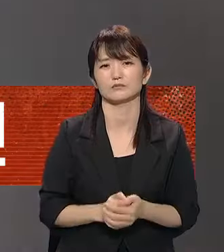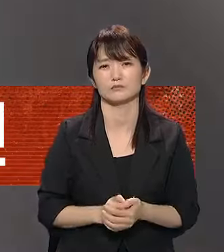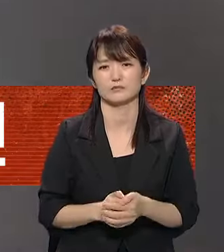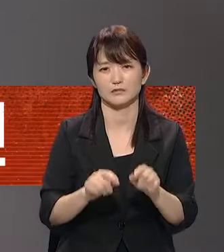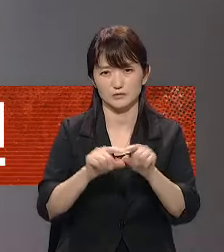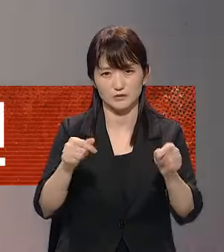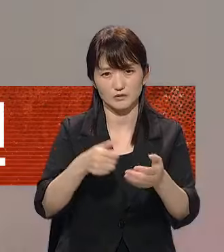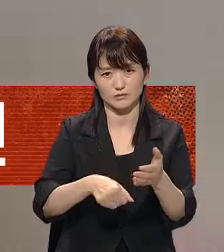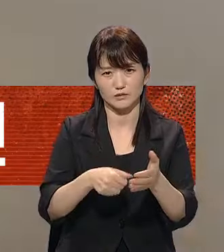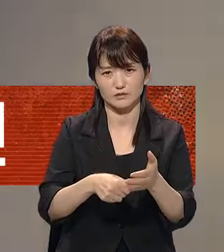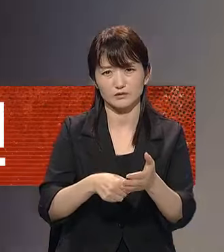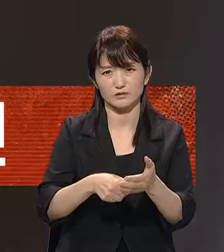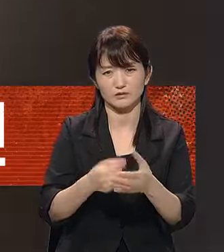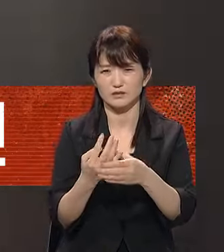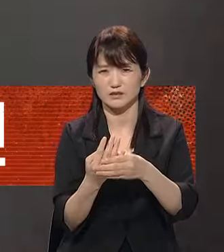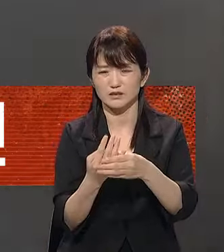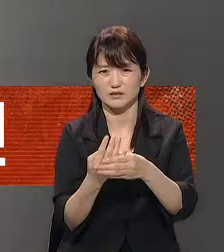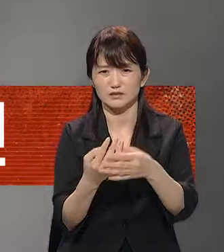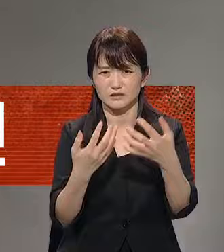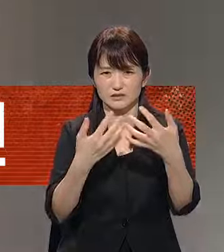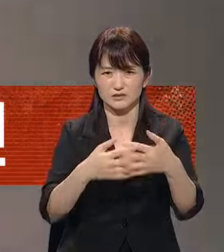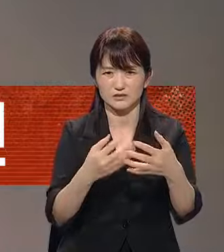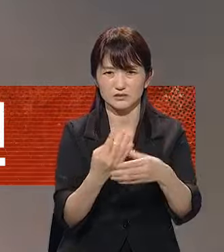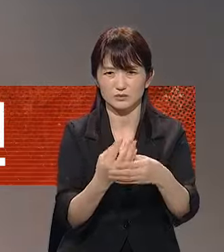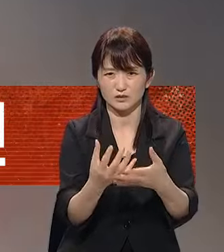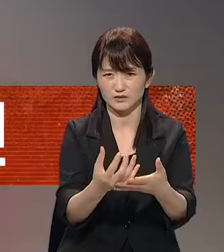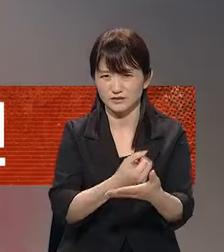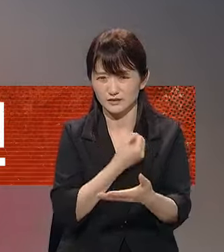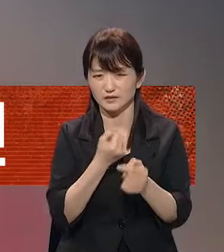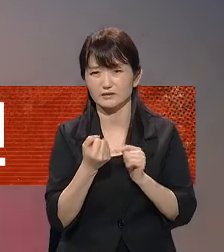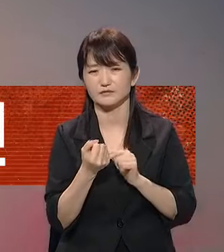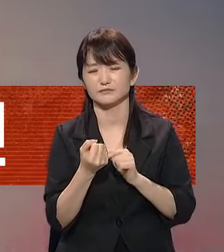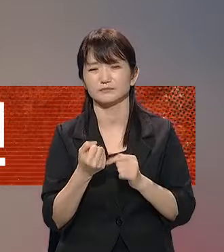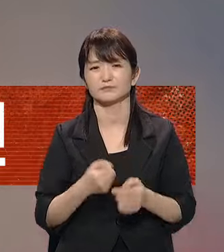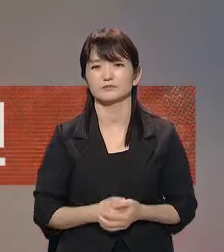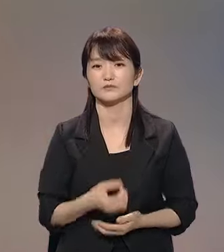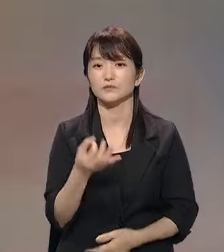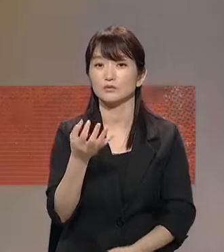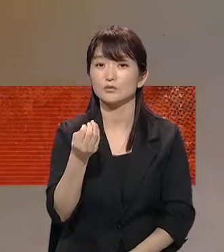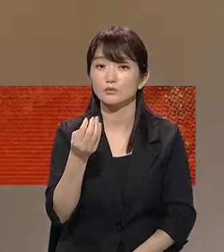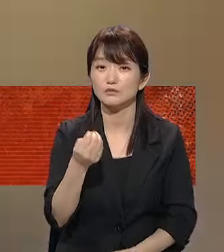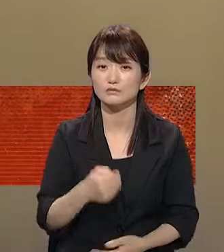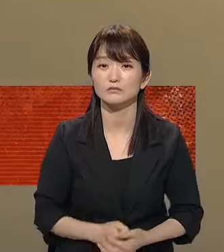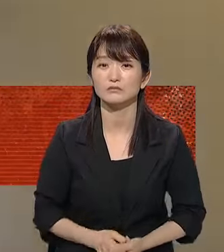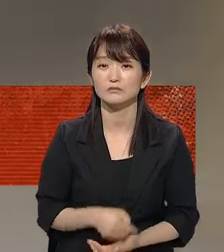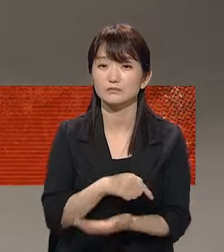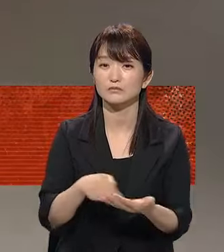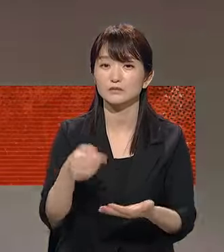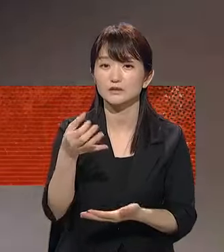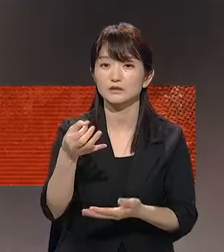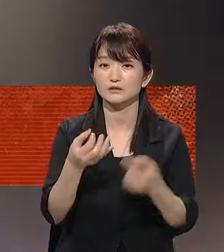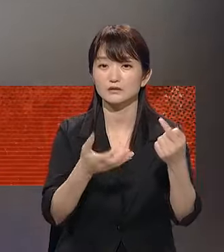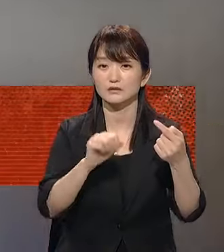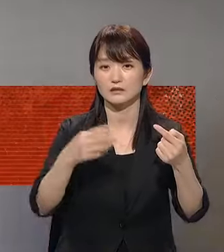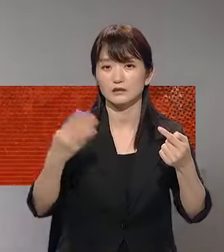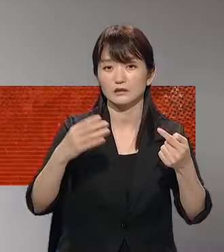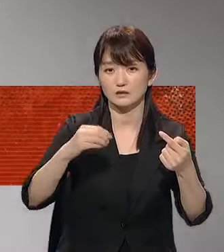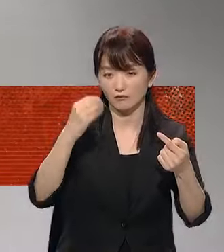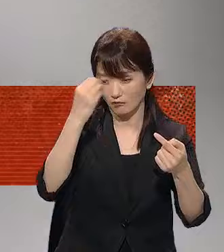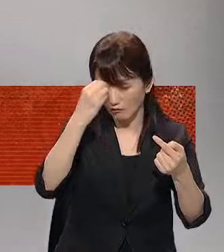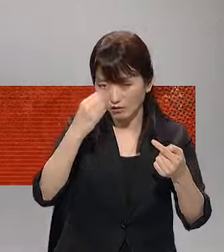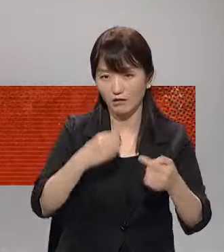음식, 물건뿐만 아니라 이 현금 인출기에 있던 돈까지 싹 털어갔다고 합니다. 얼마요? 편의점 입은 손에 약 1억 4천만 원이라고